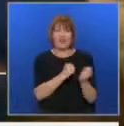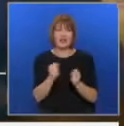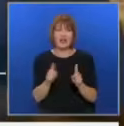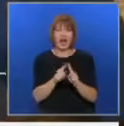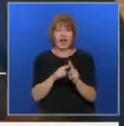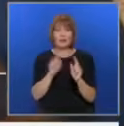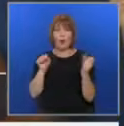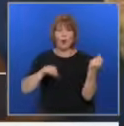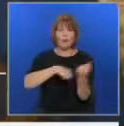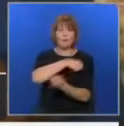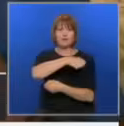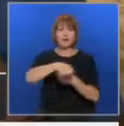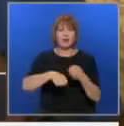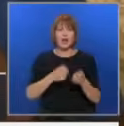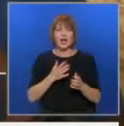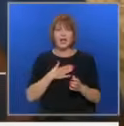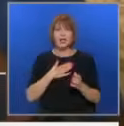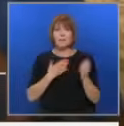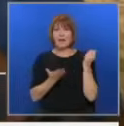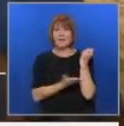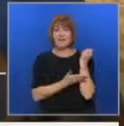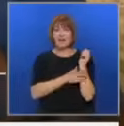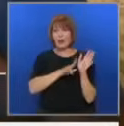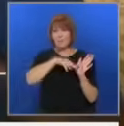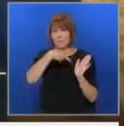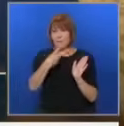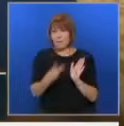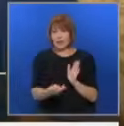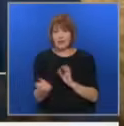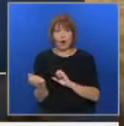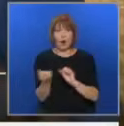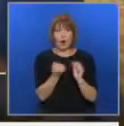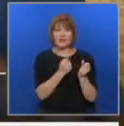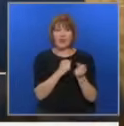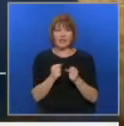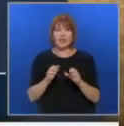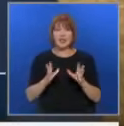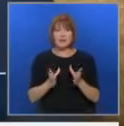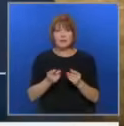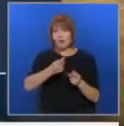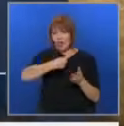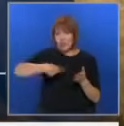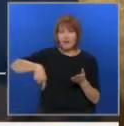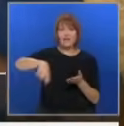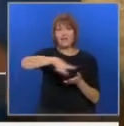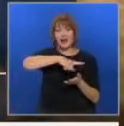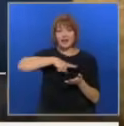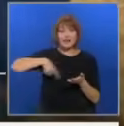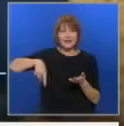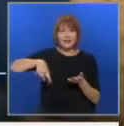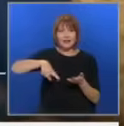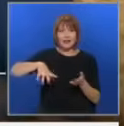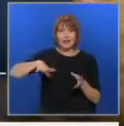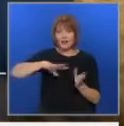бурен. Има няколко дървета, които паднаха от вятъра на там. И почна да върти и офана този целият